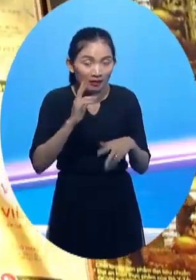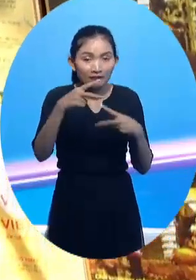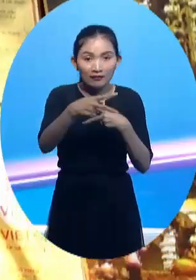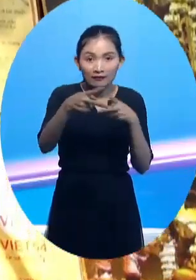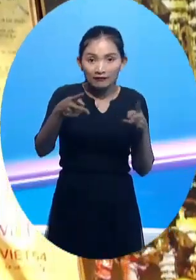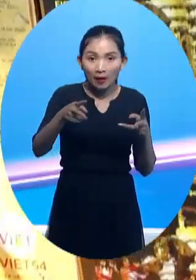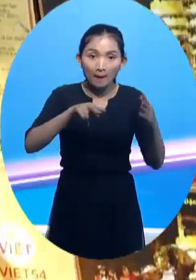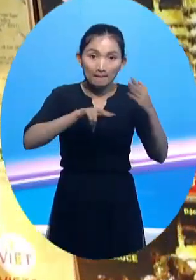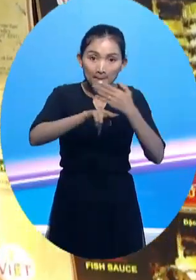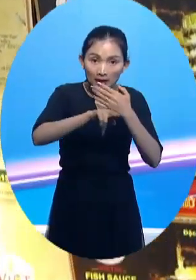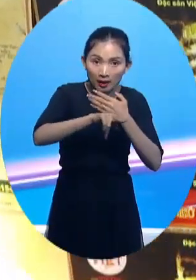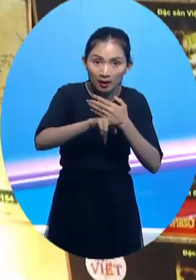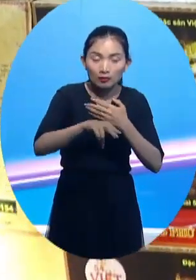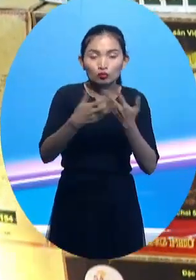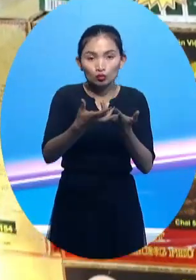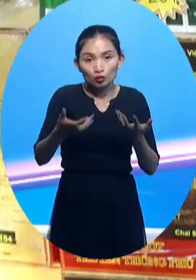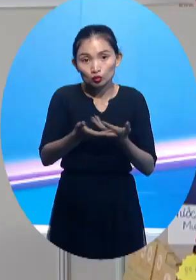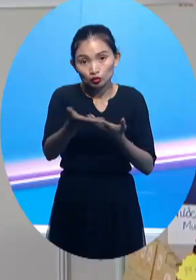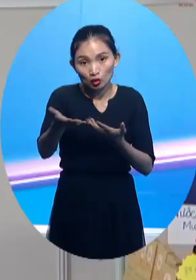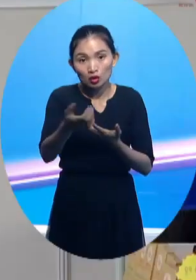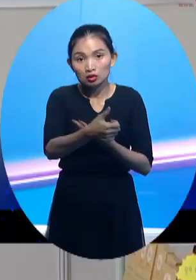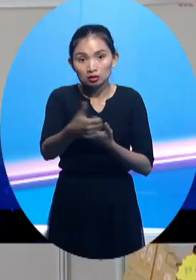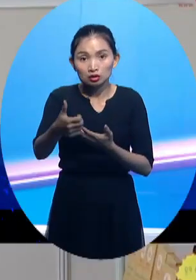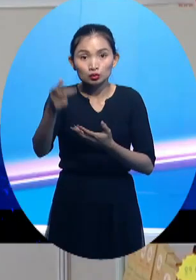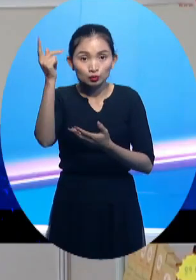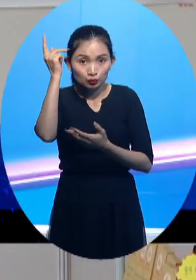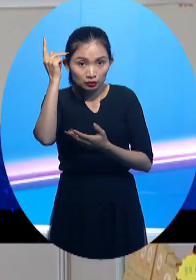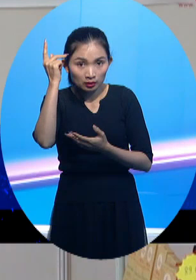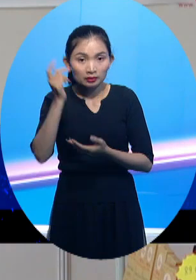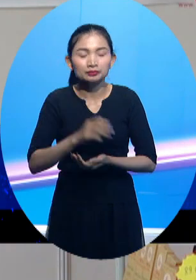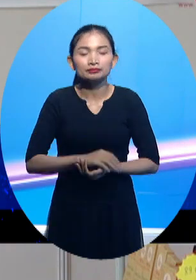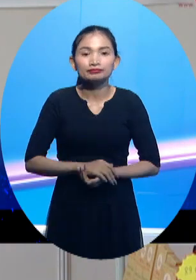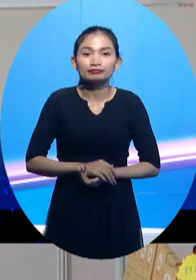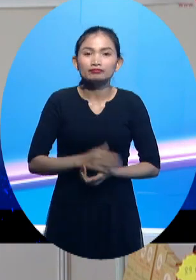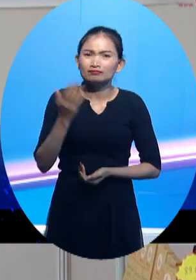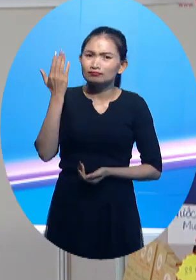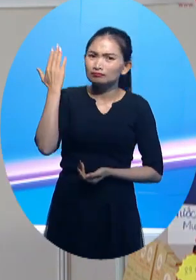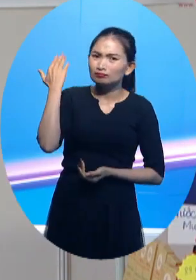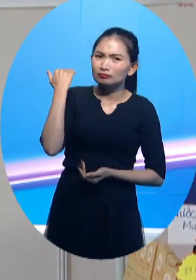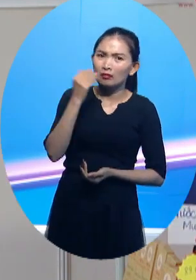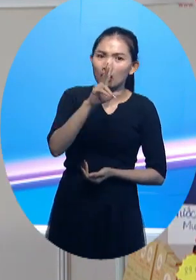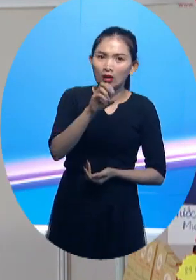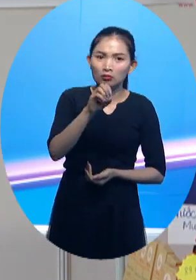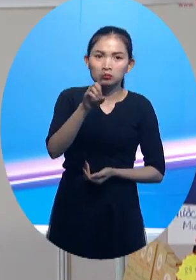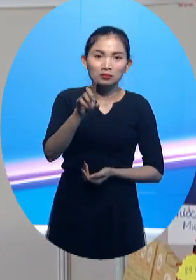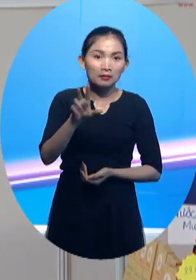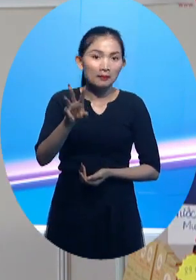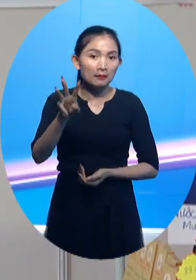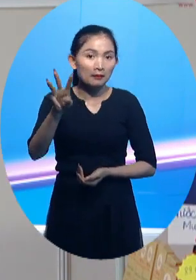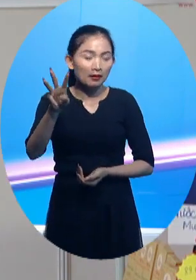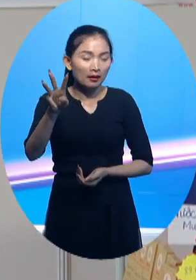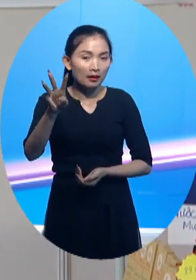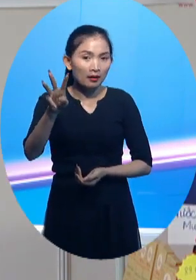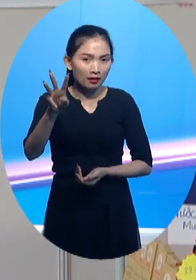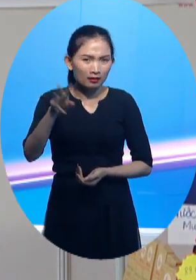bếp sản phẩm cho người khuyết tật từ một cái ý tưởng từ 2013 thì mình mong muốn là được bán sản